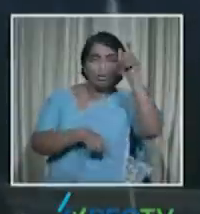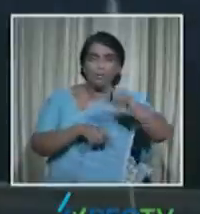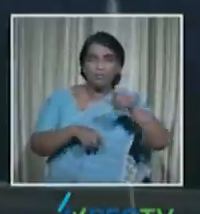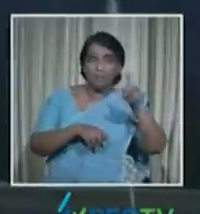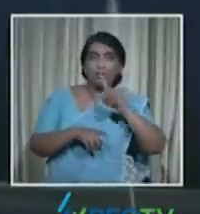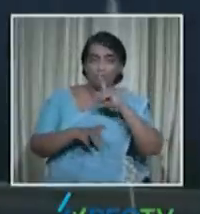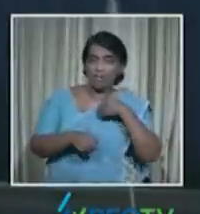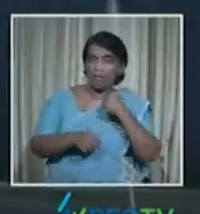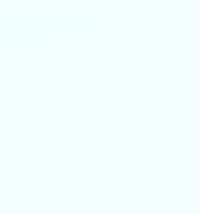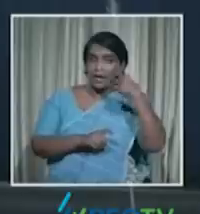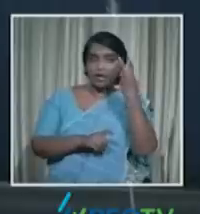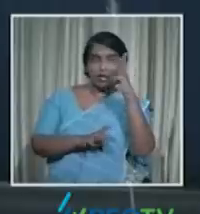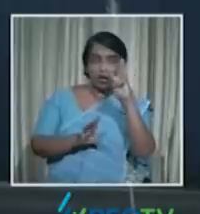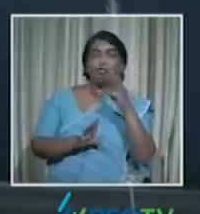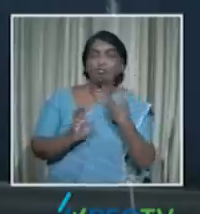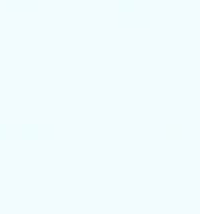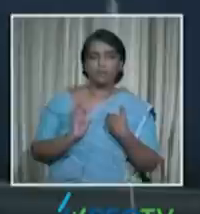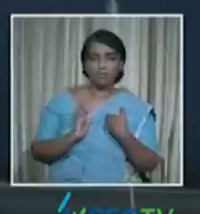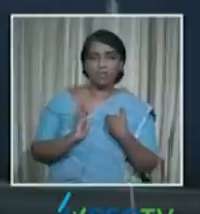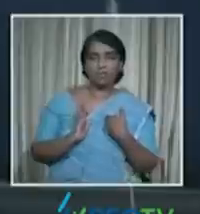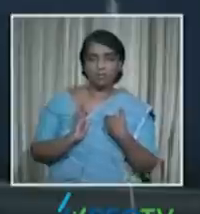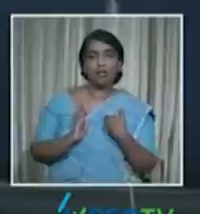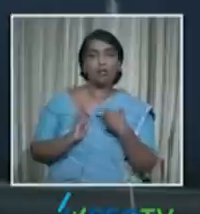මෙන්න මේ ආවලාට 113 ක අවුතර බලයක් තියෙනවා